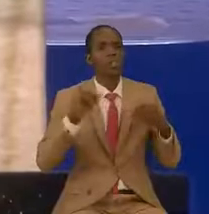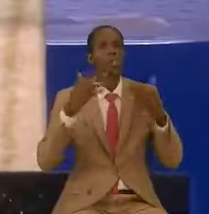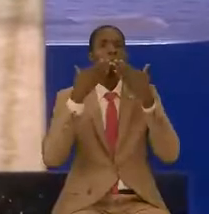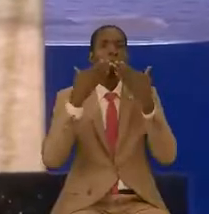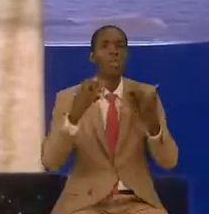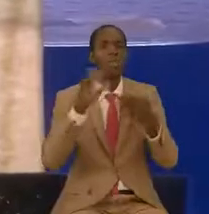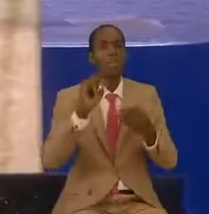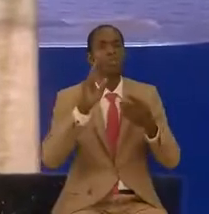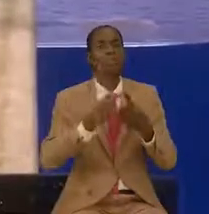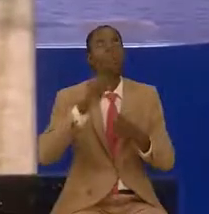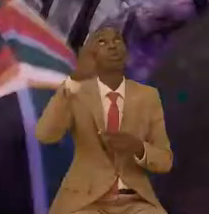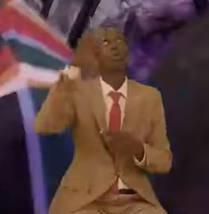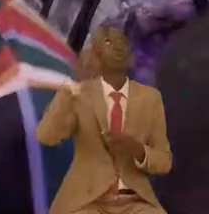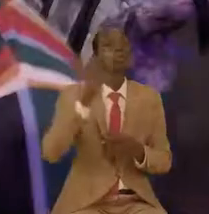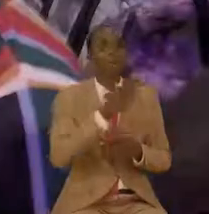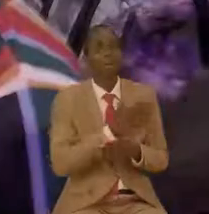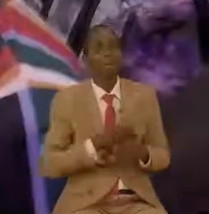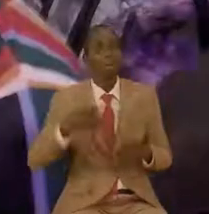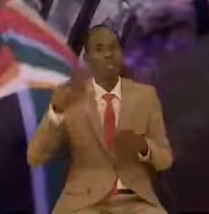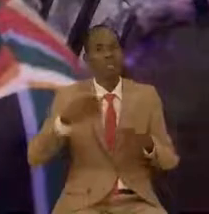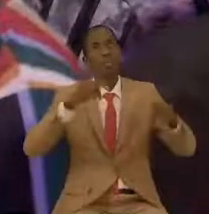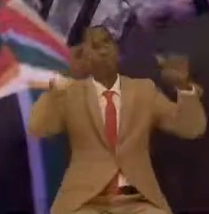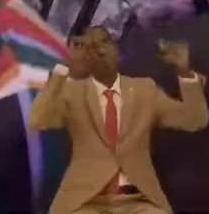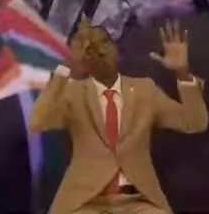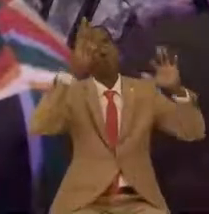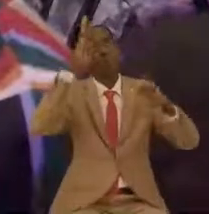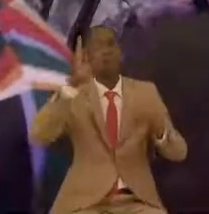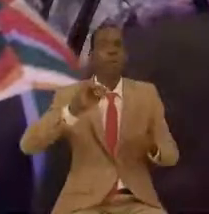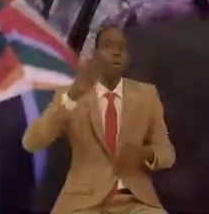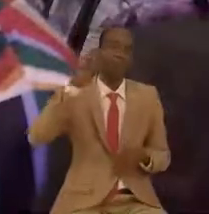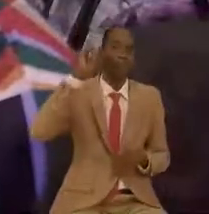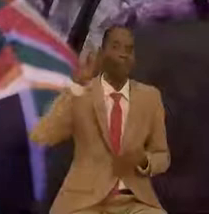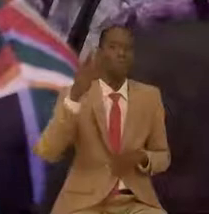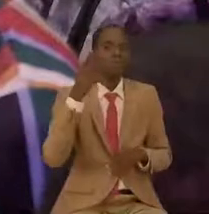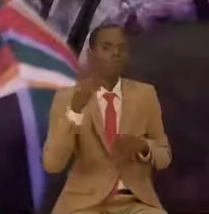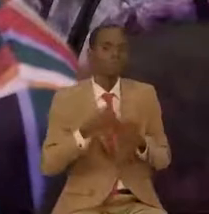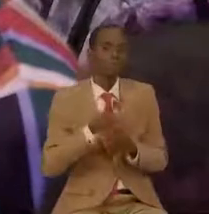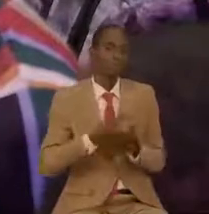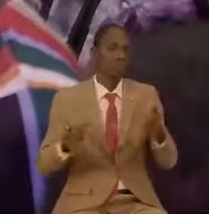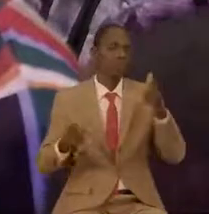en rendant par lui des actions de grâce à Dieu le Père.